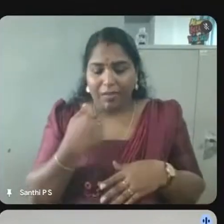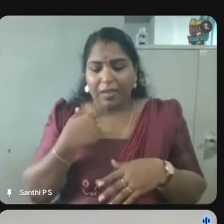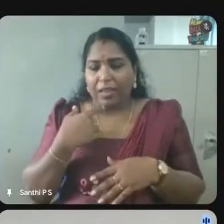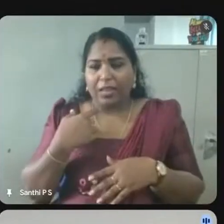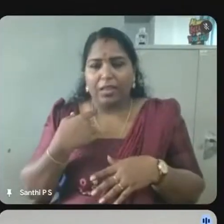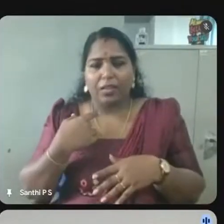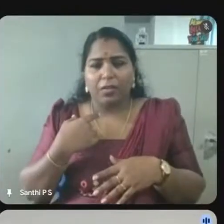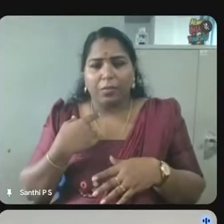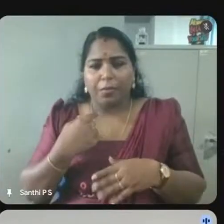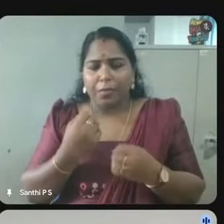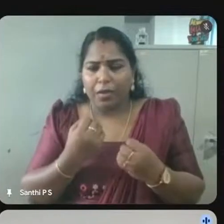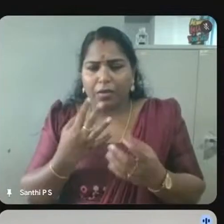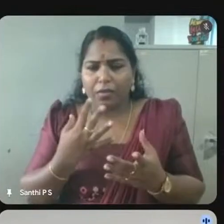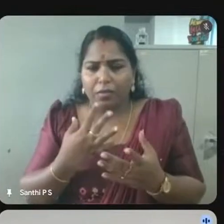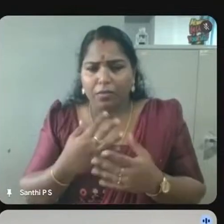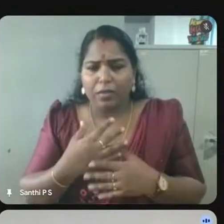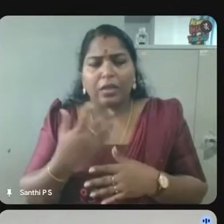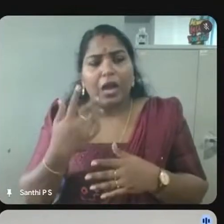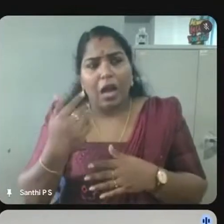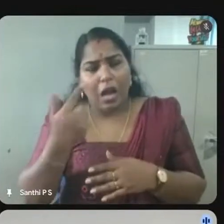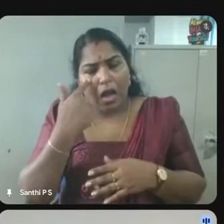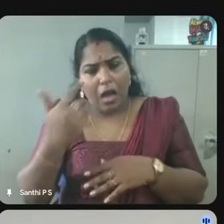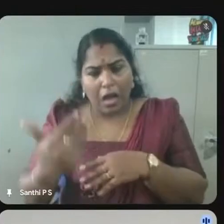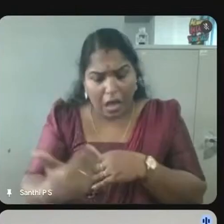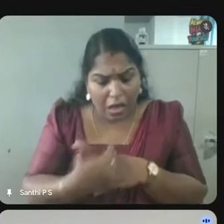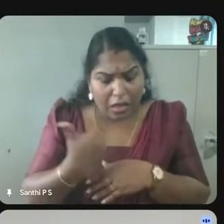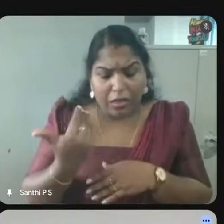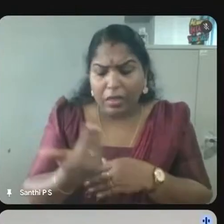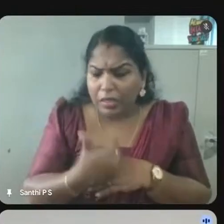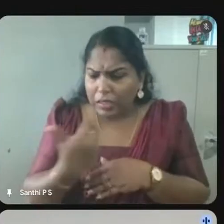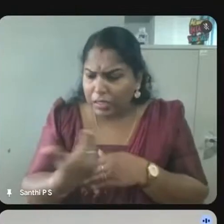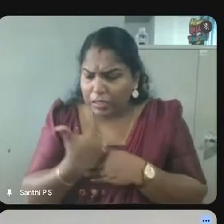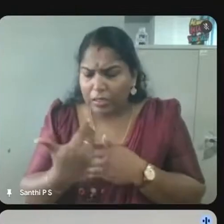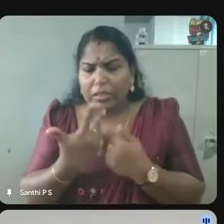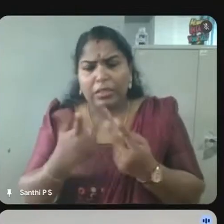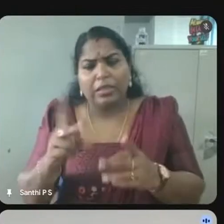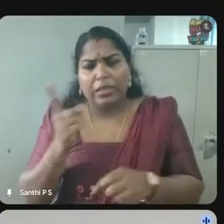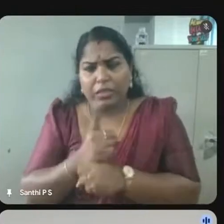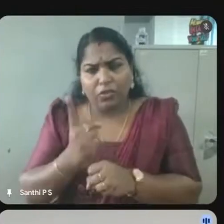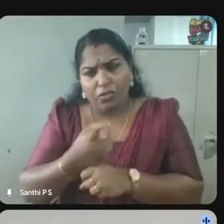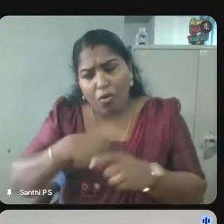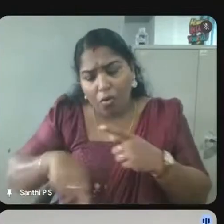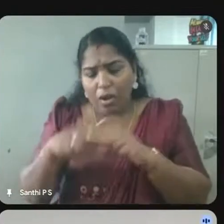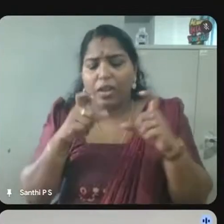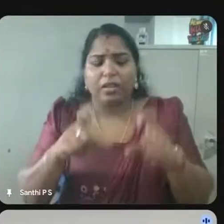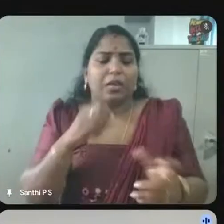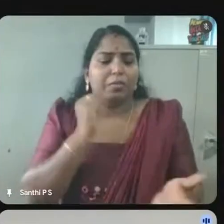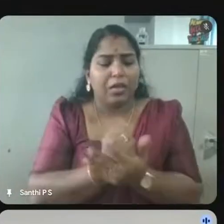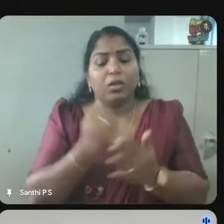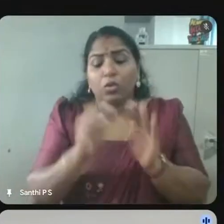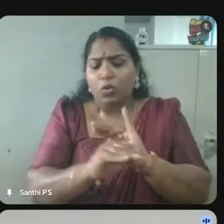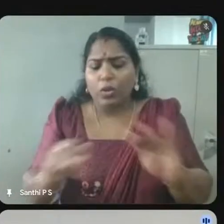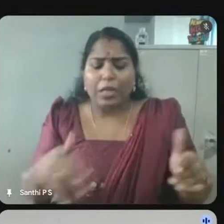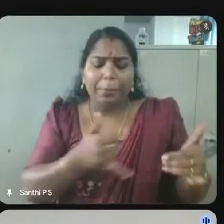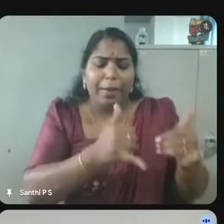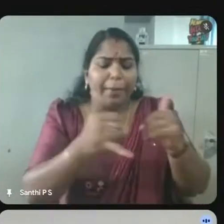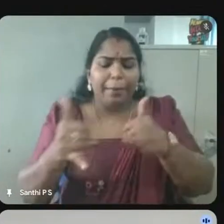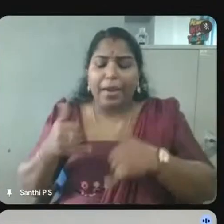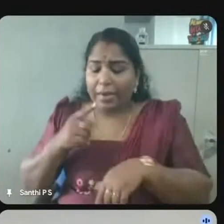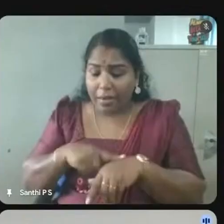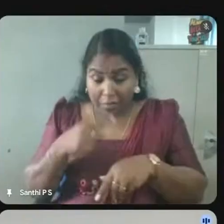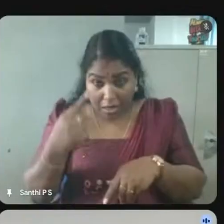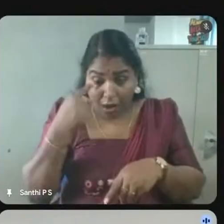എത്ര കുട്ടികളാണ് ഈ ഓരോ ഇഞ്ചുറി ആയിട്ട് വരുന്നത്, വിച്ച് കുഡ് ബി ഈസിലി അവോയ്ഡഡ്. ഈ ടീച്ചേഴ്സോ പാരൻസും നമ്മൾ കെയർ ഗിവേഴ്സും ഒക്കെ കുട്ടികളോടൊരു